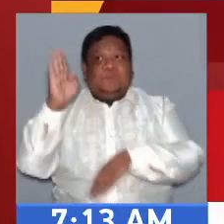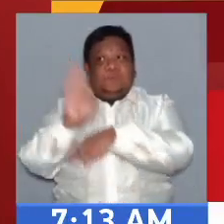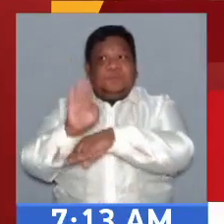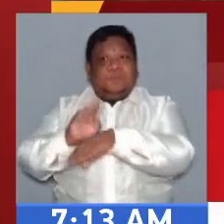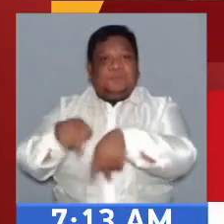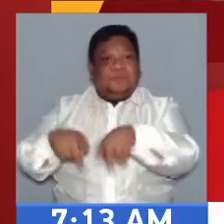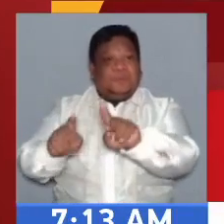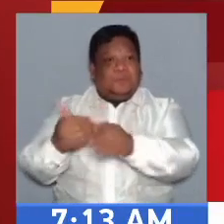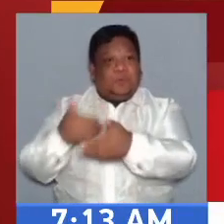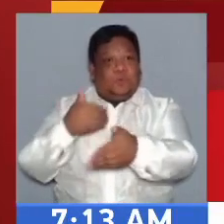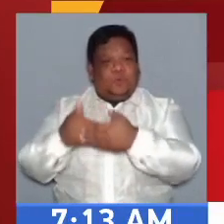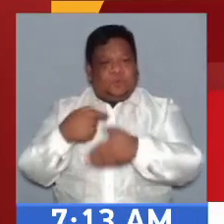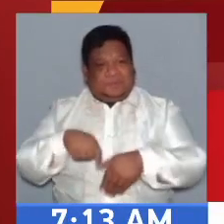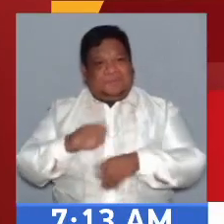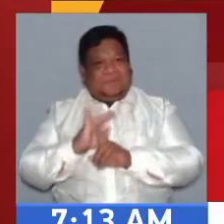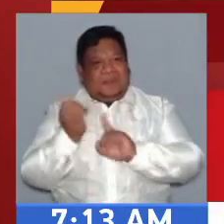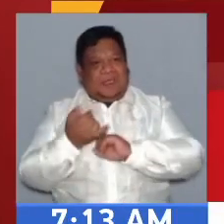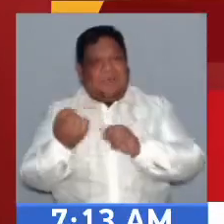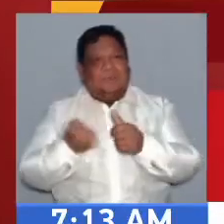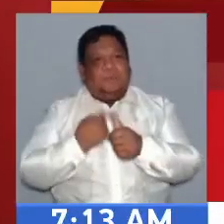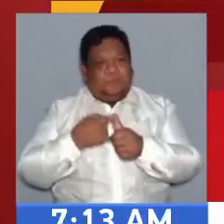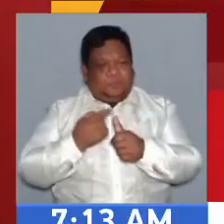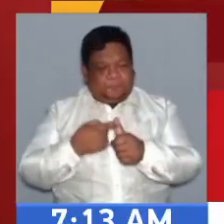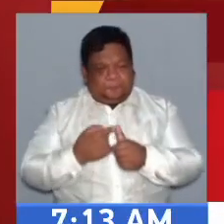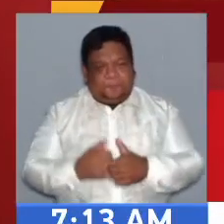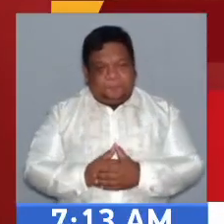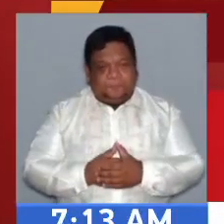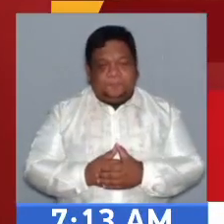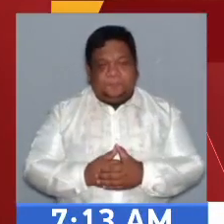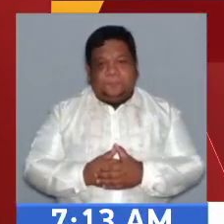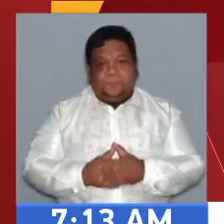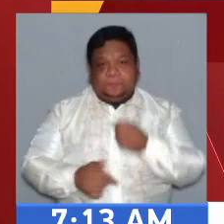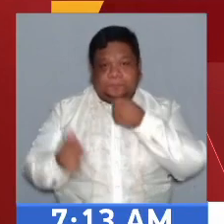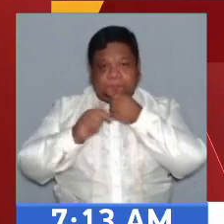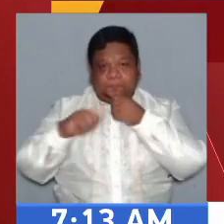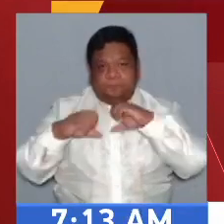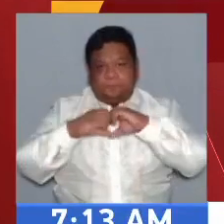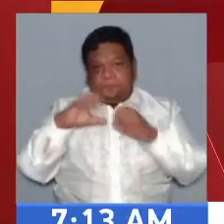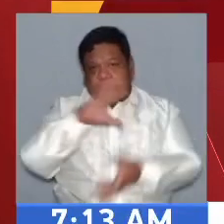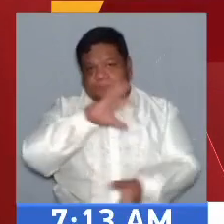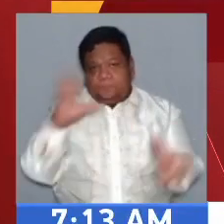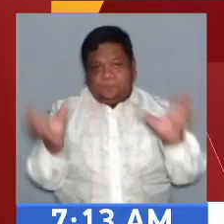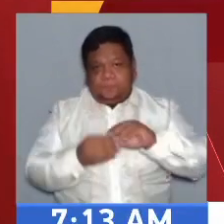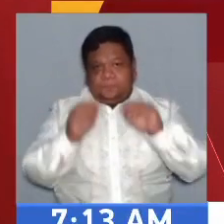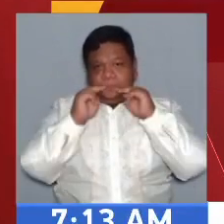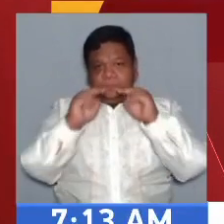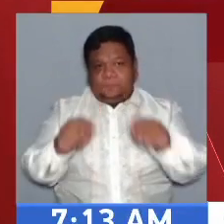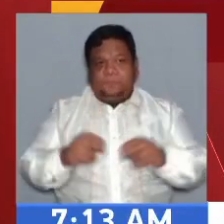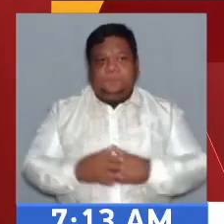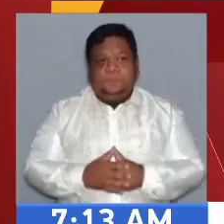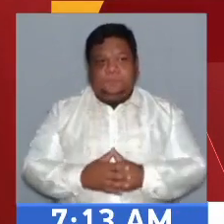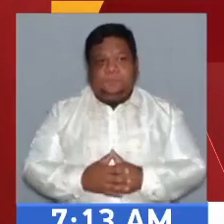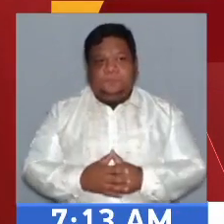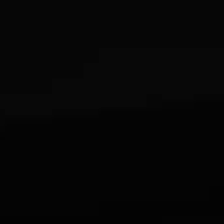barangay. Ito ang unang balita ni Kuwahe para sa GMA Integrated News.